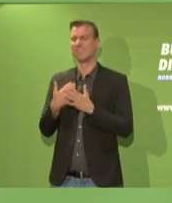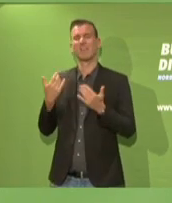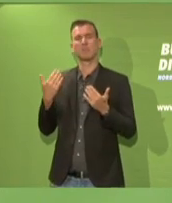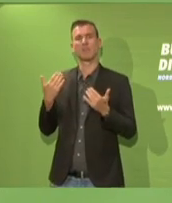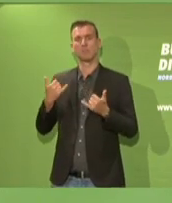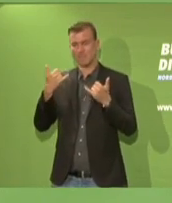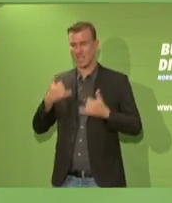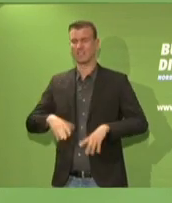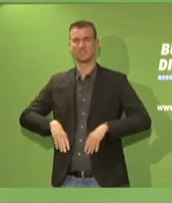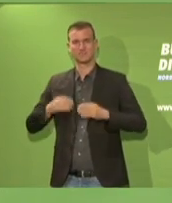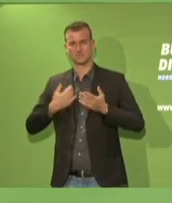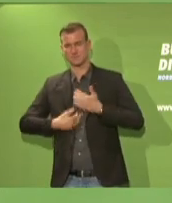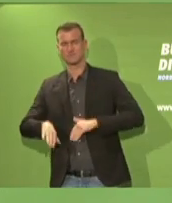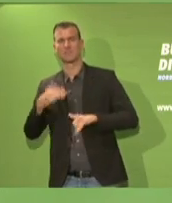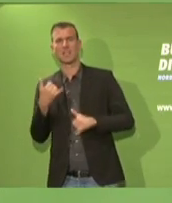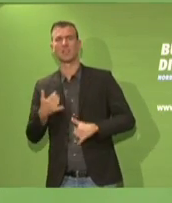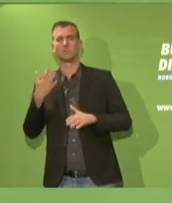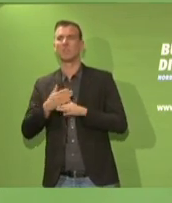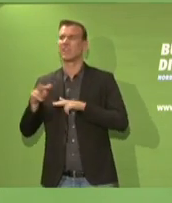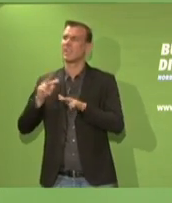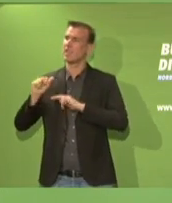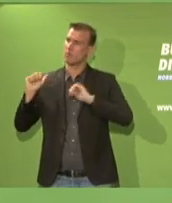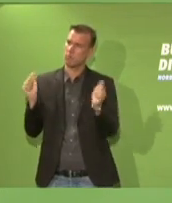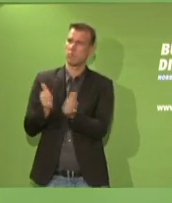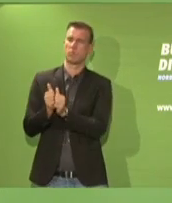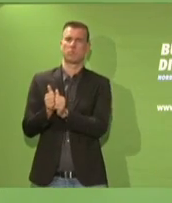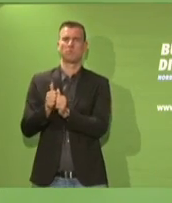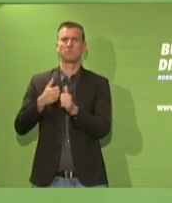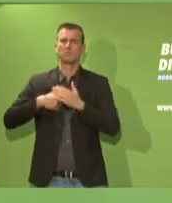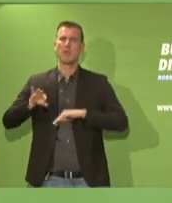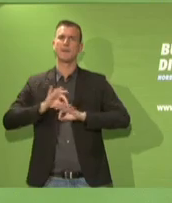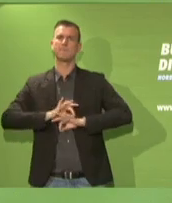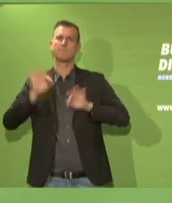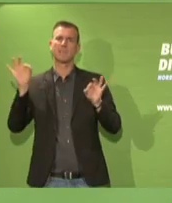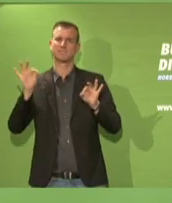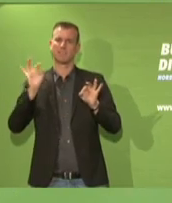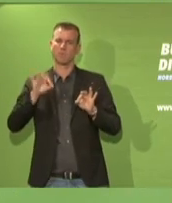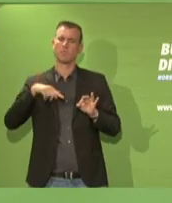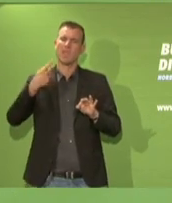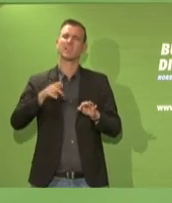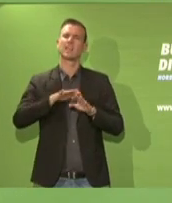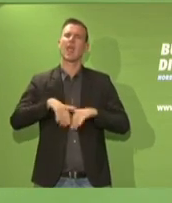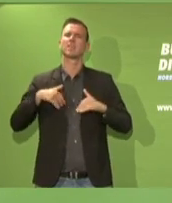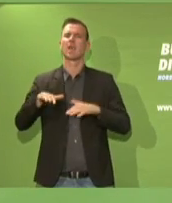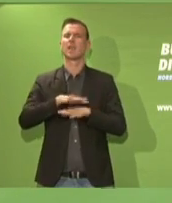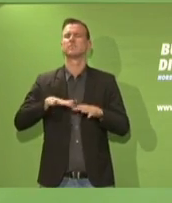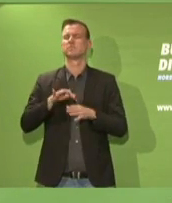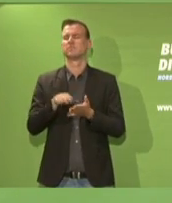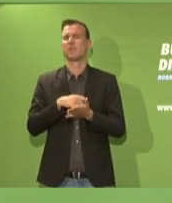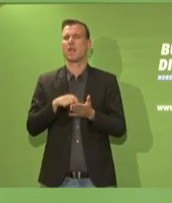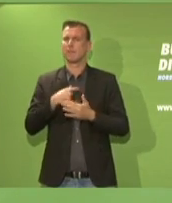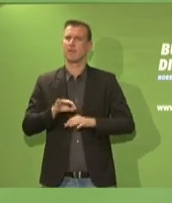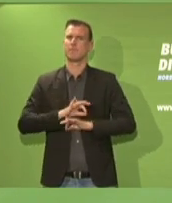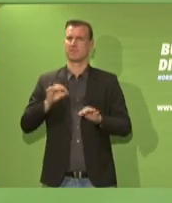machen, jetzt müssen wir die Regierung begleiten, um noch besser abzuschneiden bei der nächsten Landtagswahl und